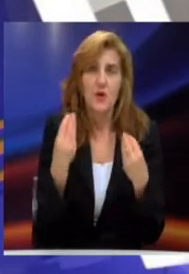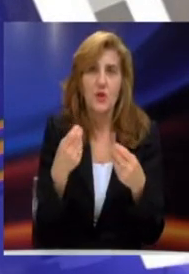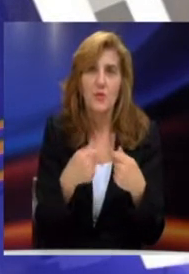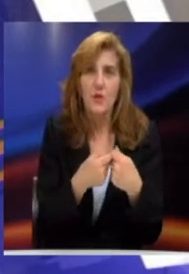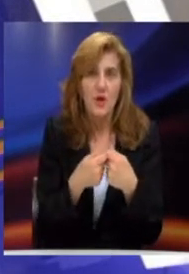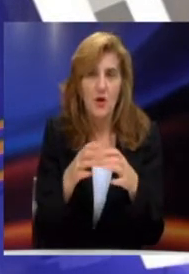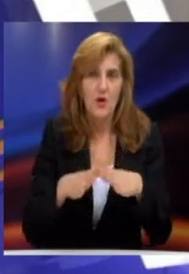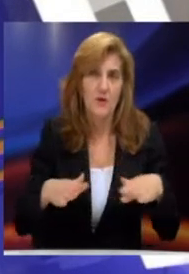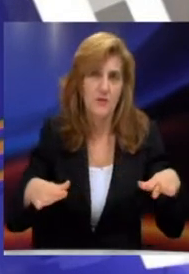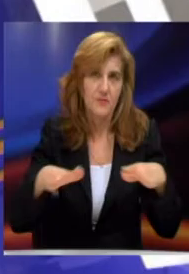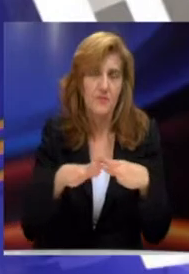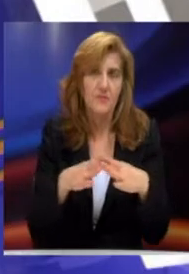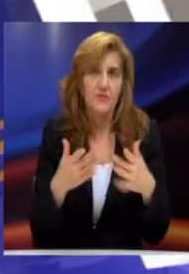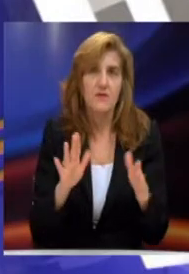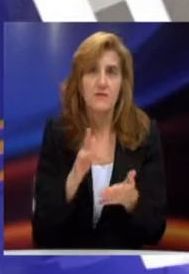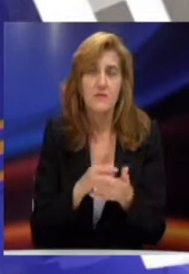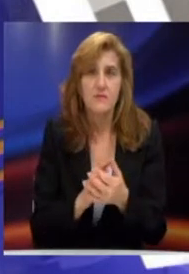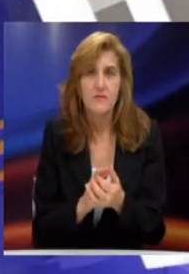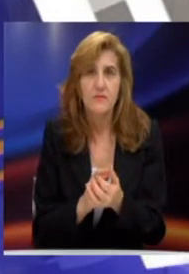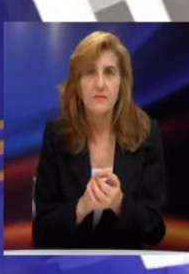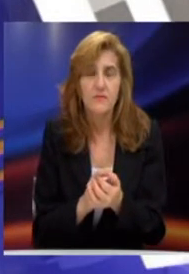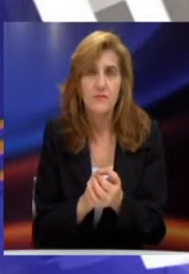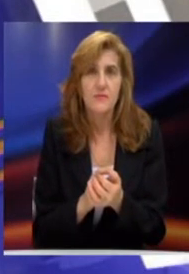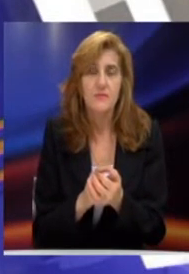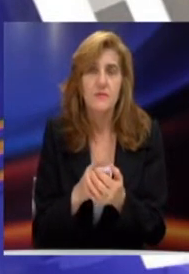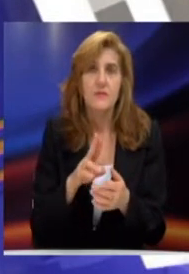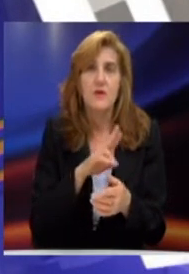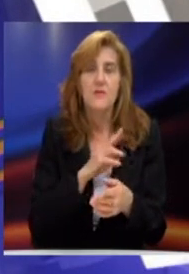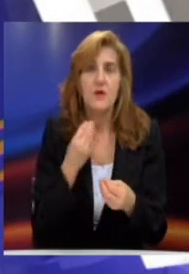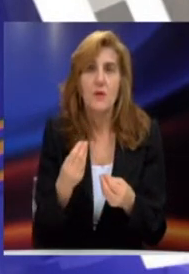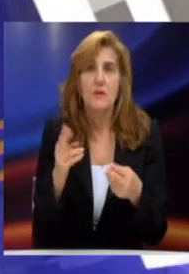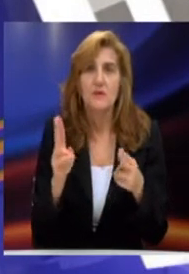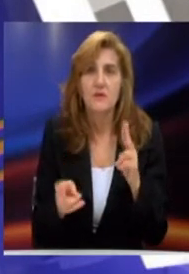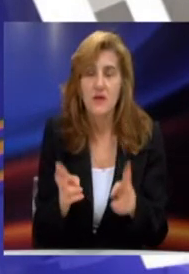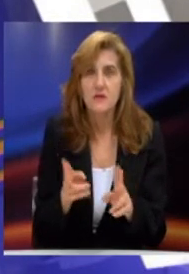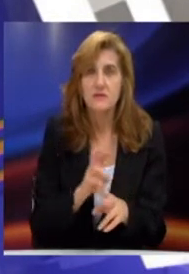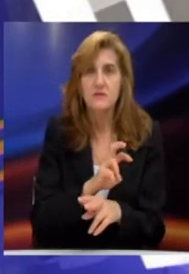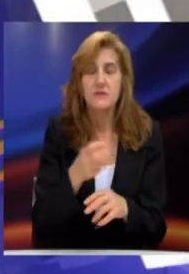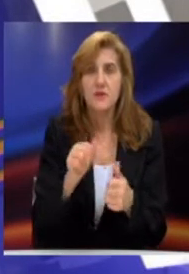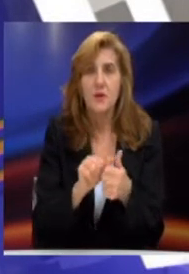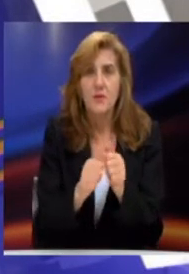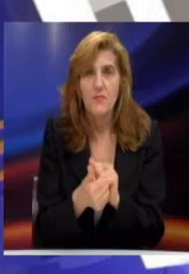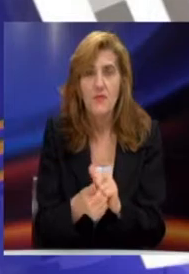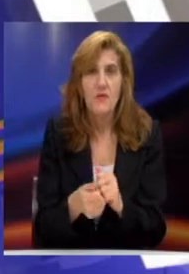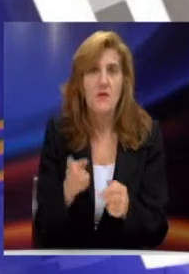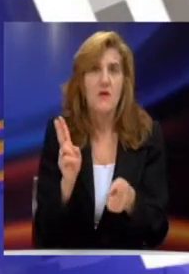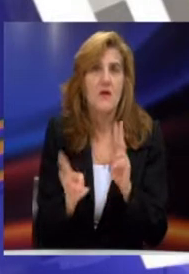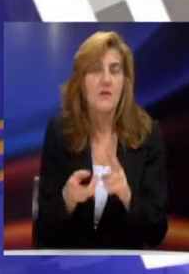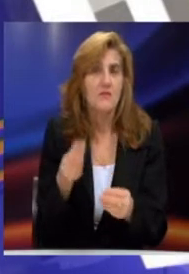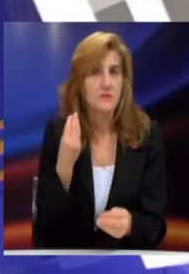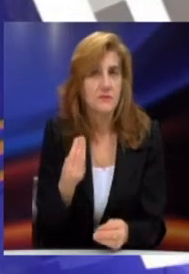dobro organizovana i zato što ima dobre nastavne aktivnosti, nastavnici nisu